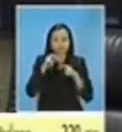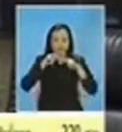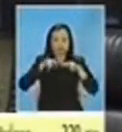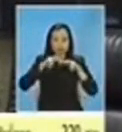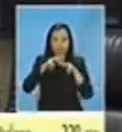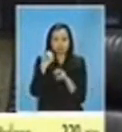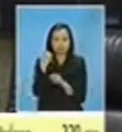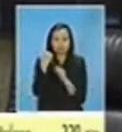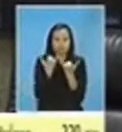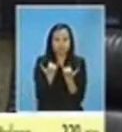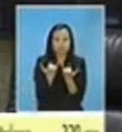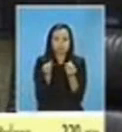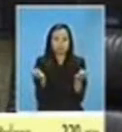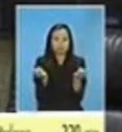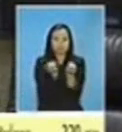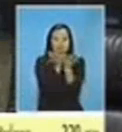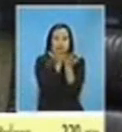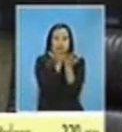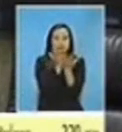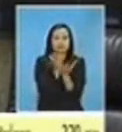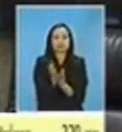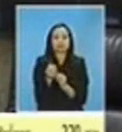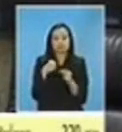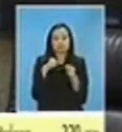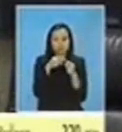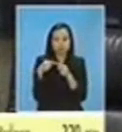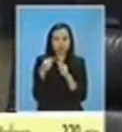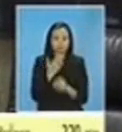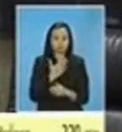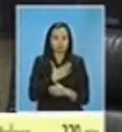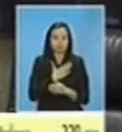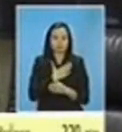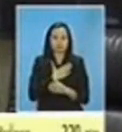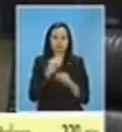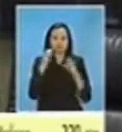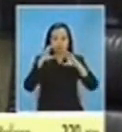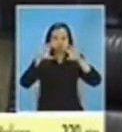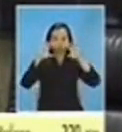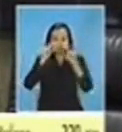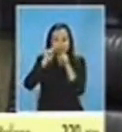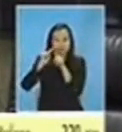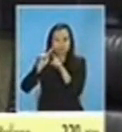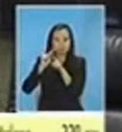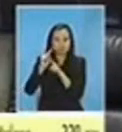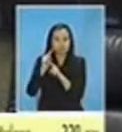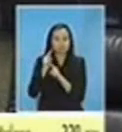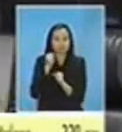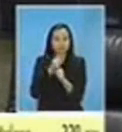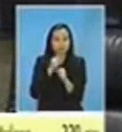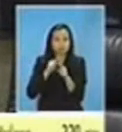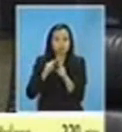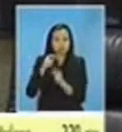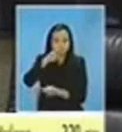าลโดยลักษณะที่ปปช.จะต้องเป็นกรรมการตัดสินโดยไม่ลำเอียงไม่มีอค